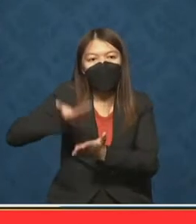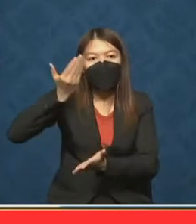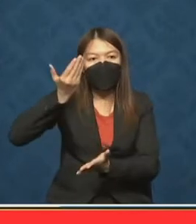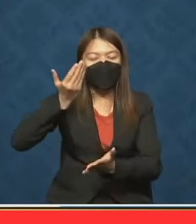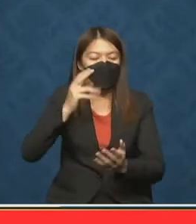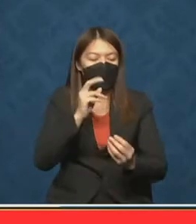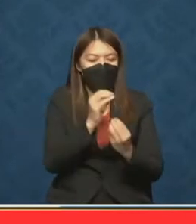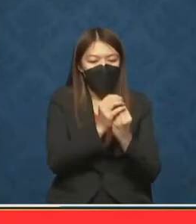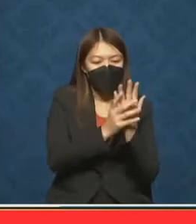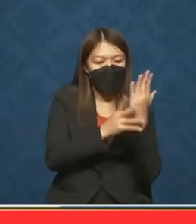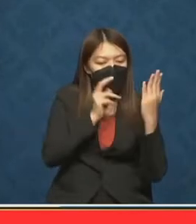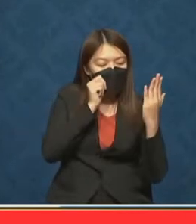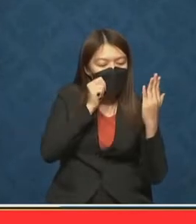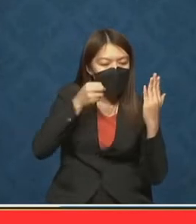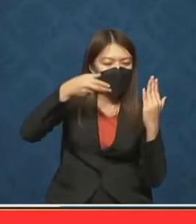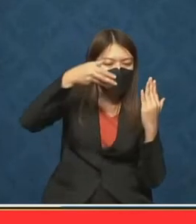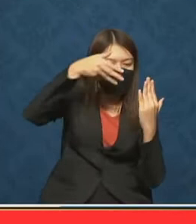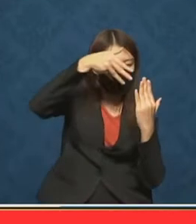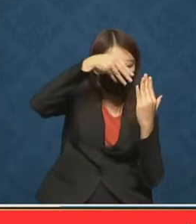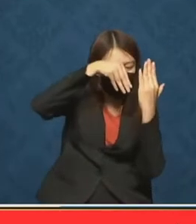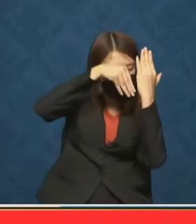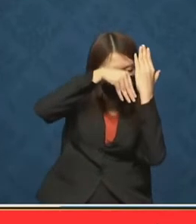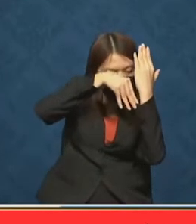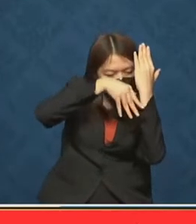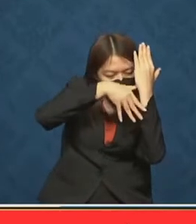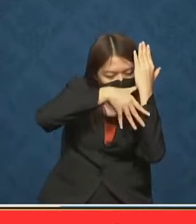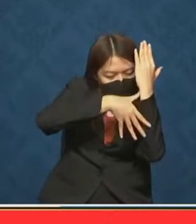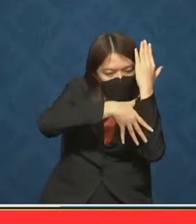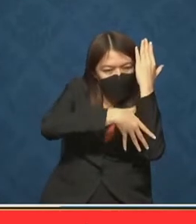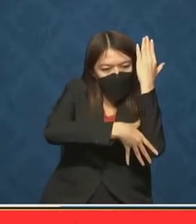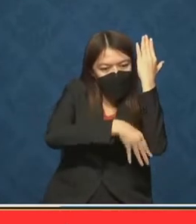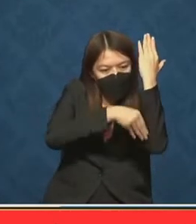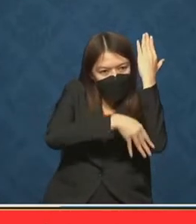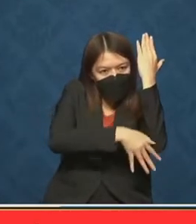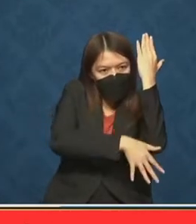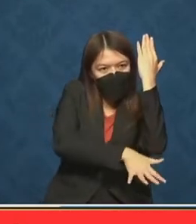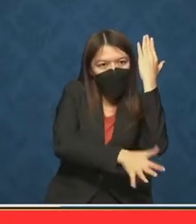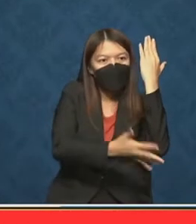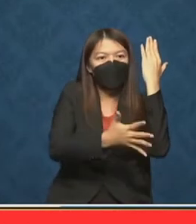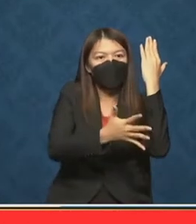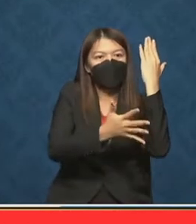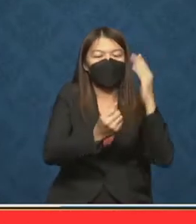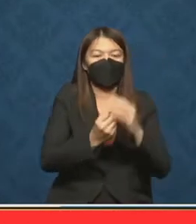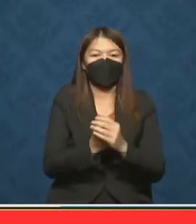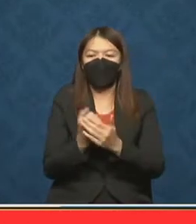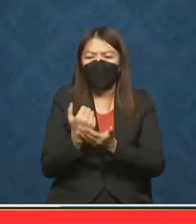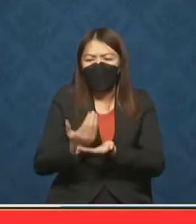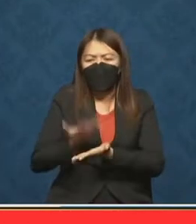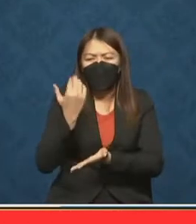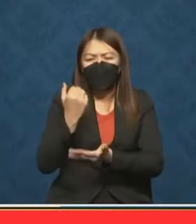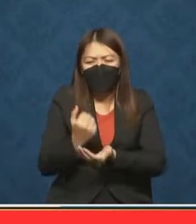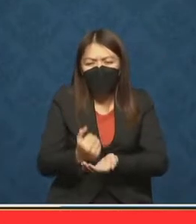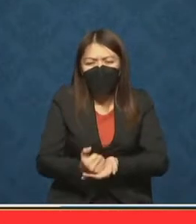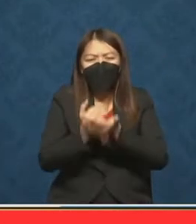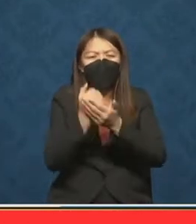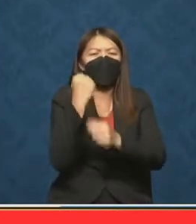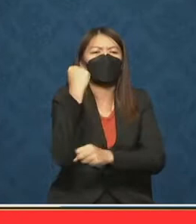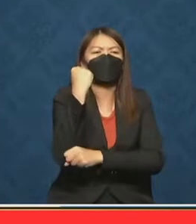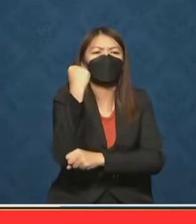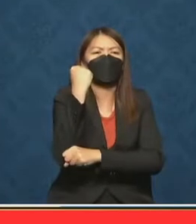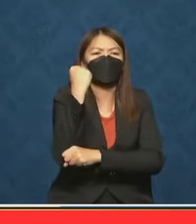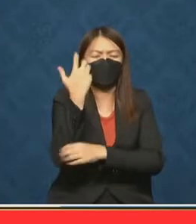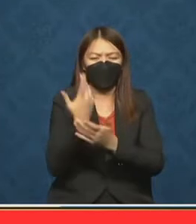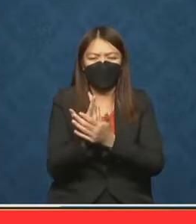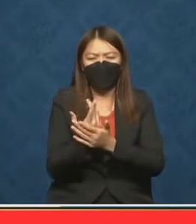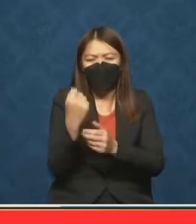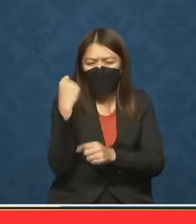รถน้ำทยอดไม้ น้ำไม่ไหลลงถึงลากครับท่านบอกวาคนรวยจะมาช่วยคนจนไม่จริครั คนรวยก็